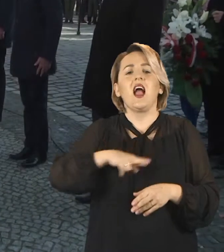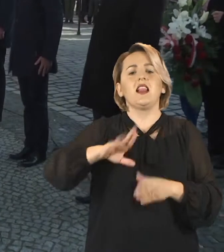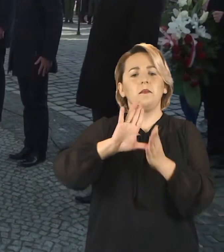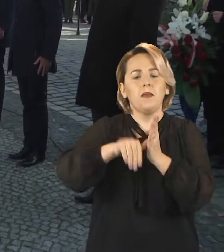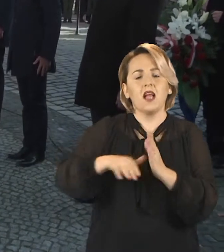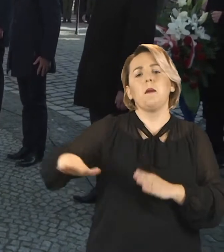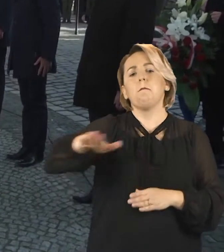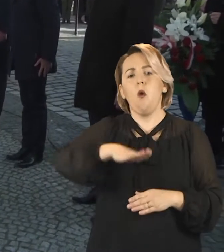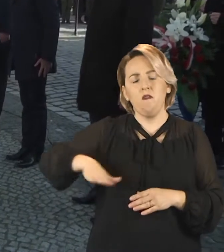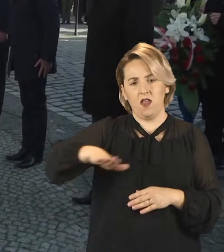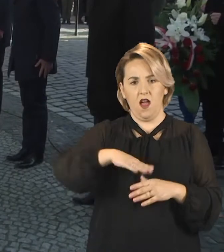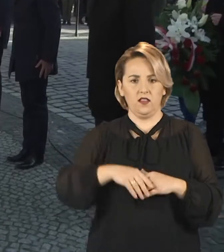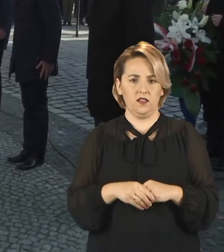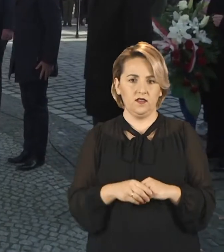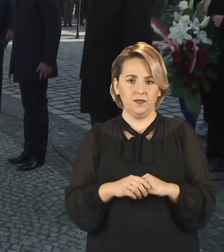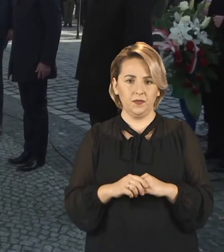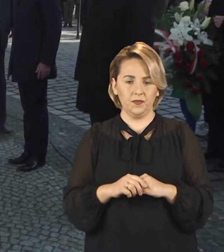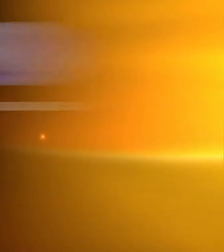miasta oraz powiatu w